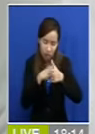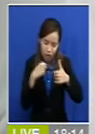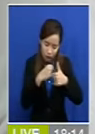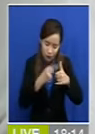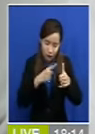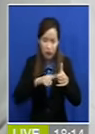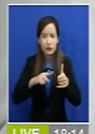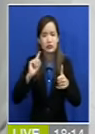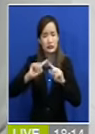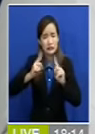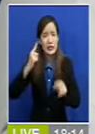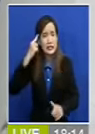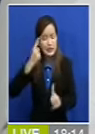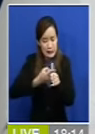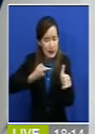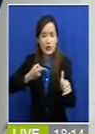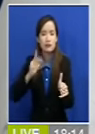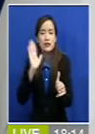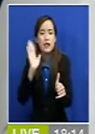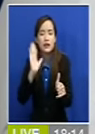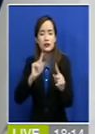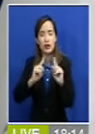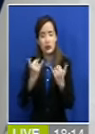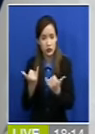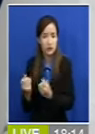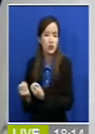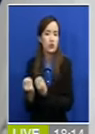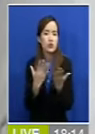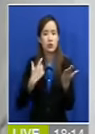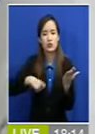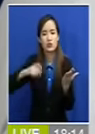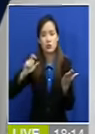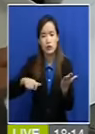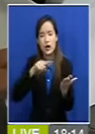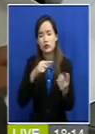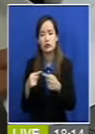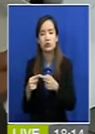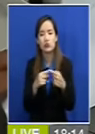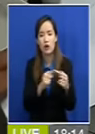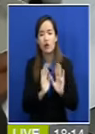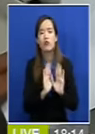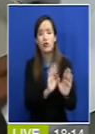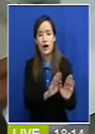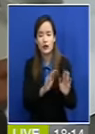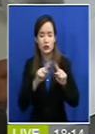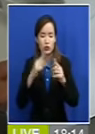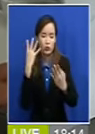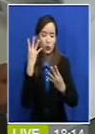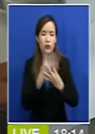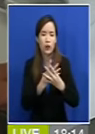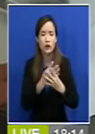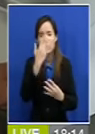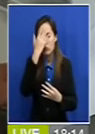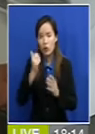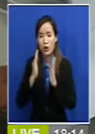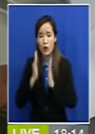านะตอนนี้จึงนำตัวส่งศาลจังหวัดอุบลราชธานีเพื่อขออำนาจศาลฝากขังชั่วคราวเพราะว่าผู้ต้องหาเข้ามามอบตัวเ